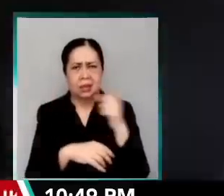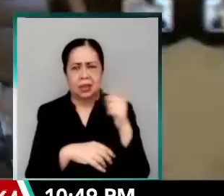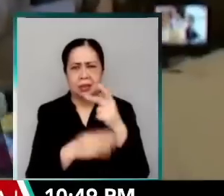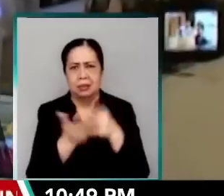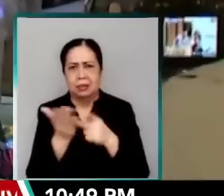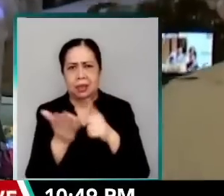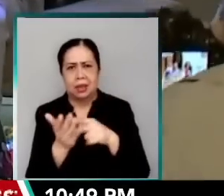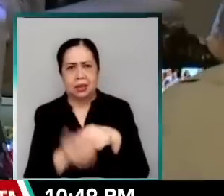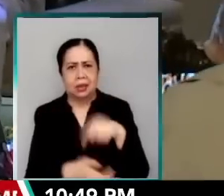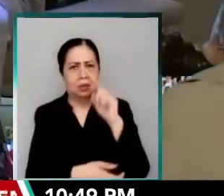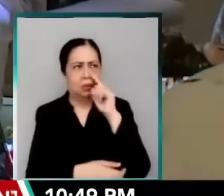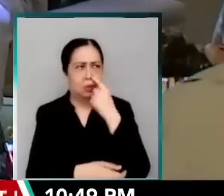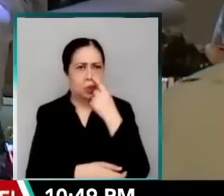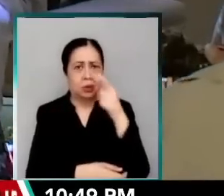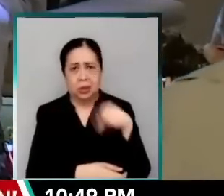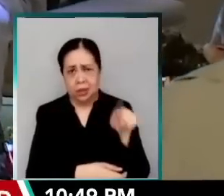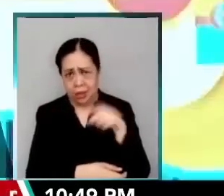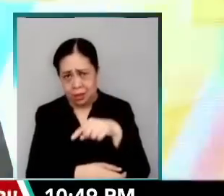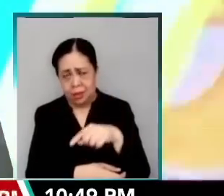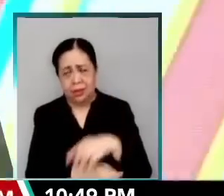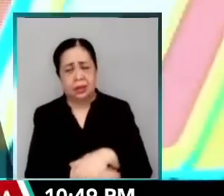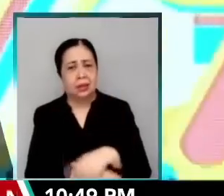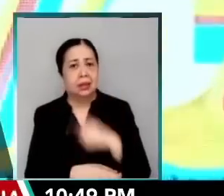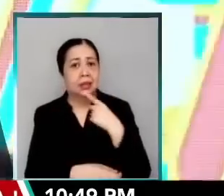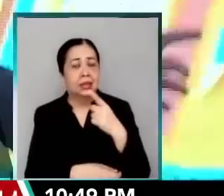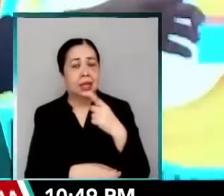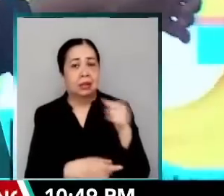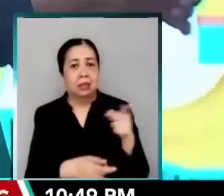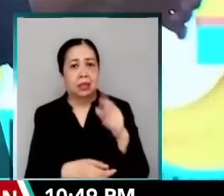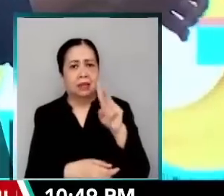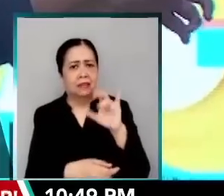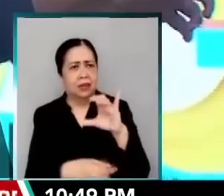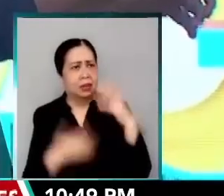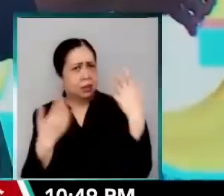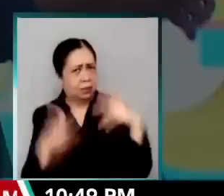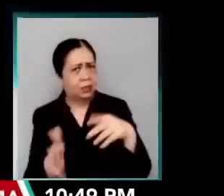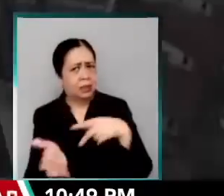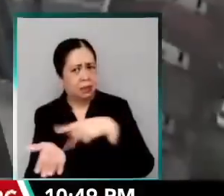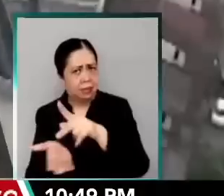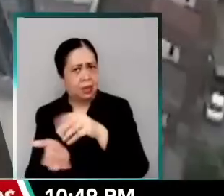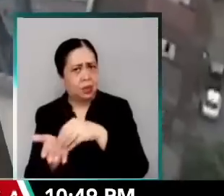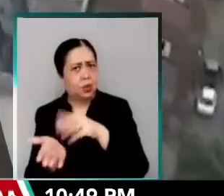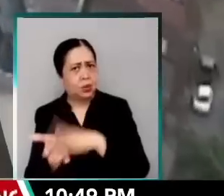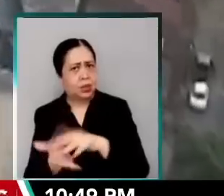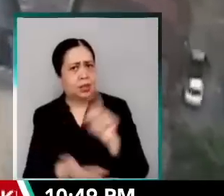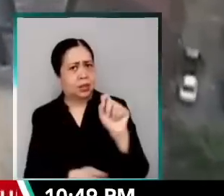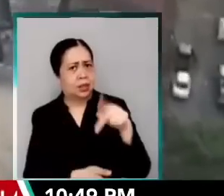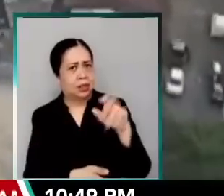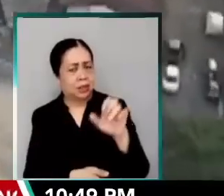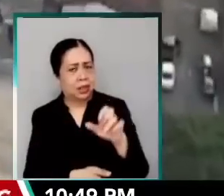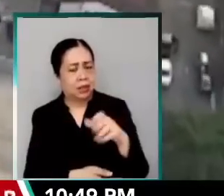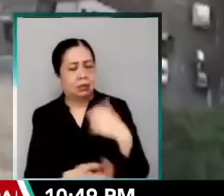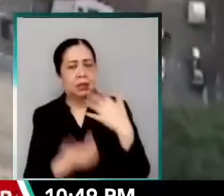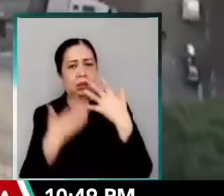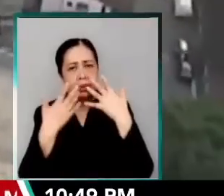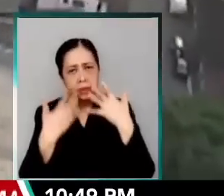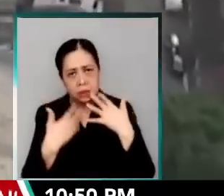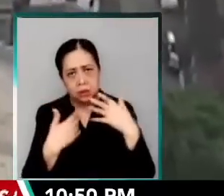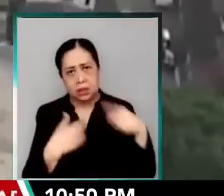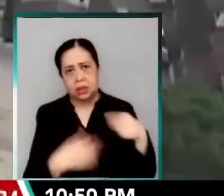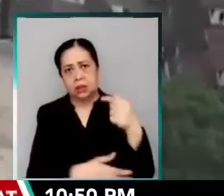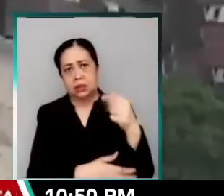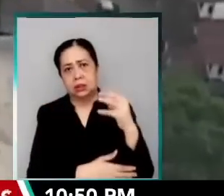sila. Sinabi naman ni Vic nitong buwan na bayad na ang utang sa kanya ng Tape. Ikinalulungkot naman ng GMA